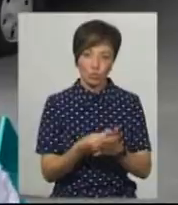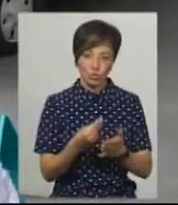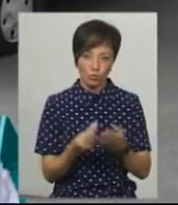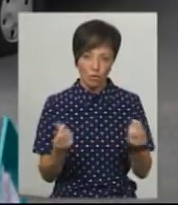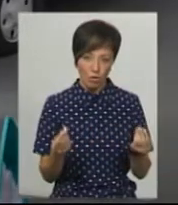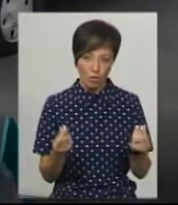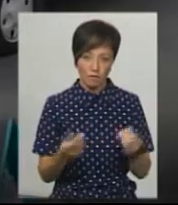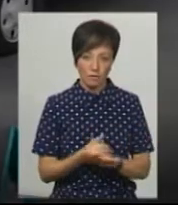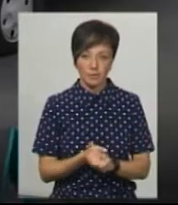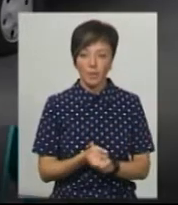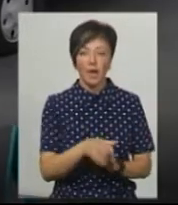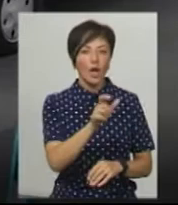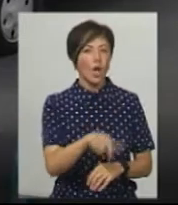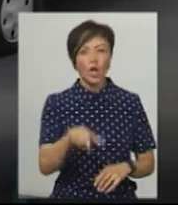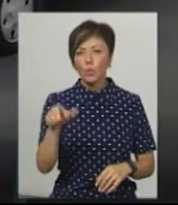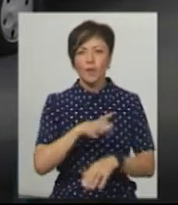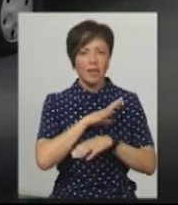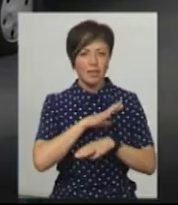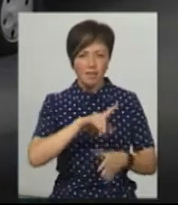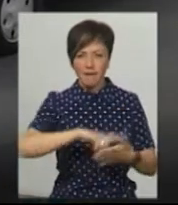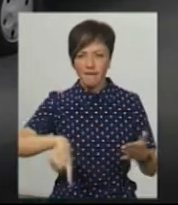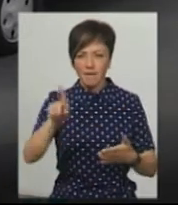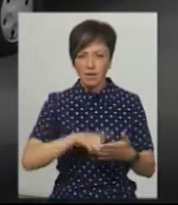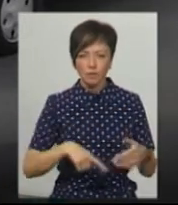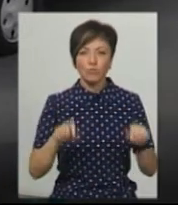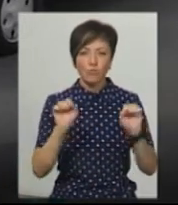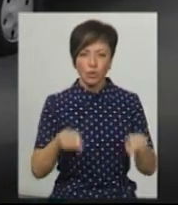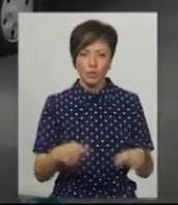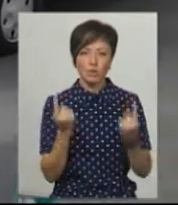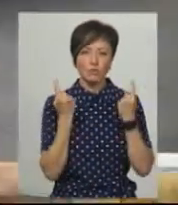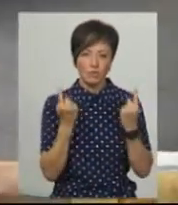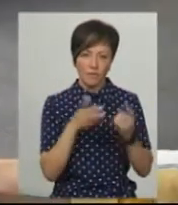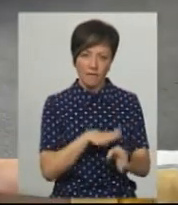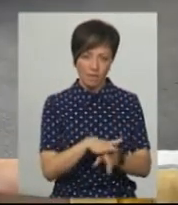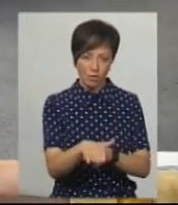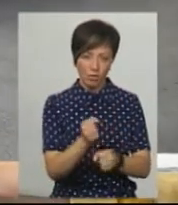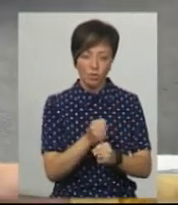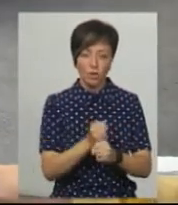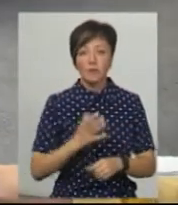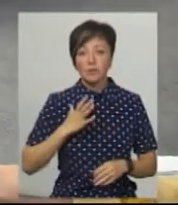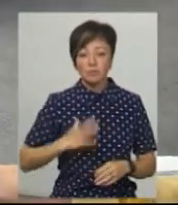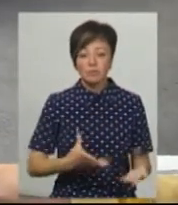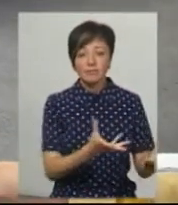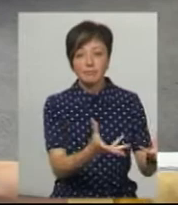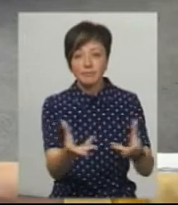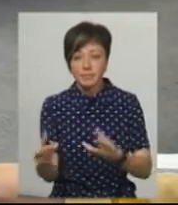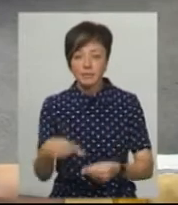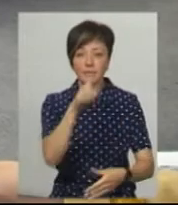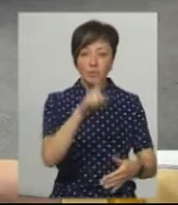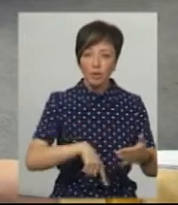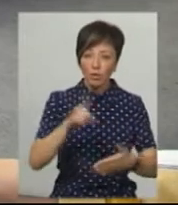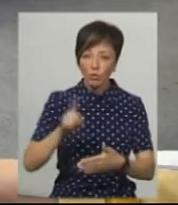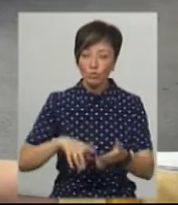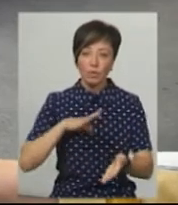коштів. Люди не вірили в те, що можна здійснити таку глобальну роботу. Прийшлося переконувати, і